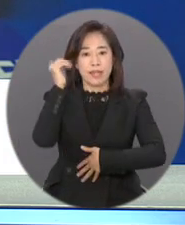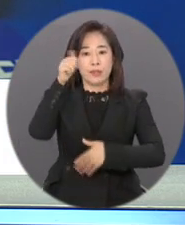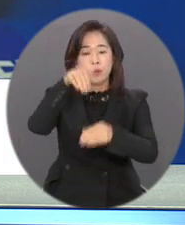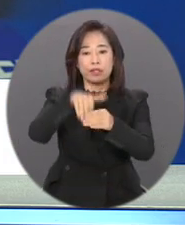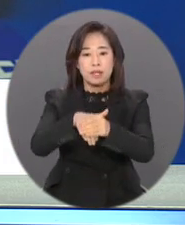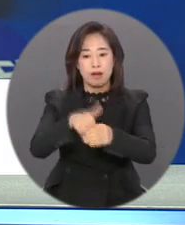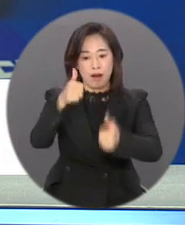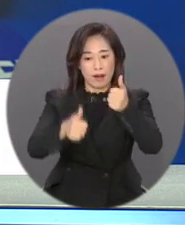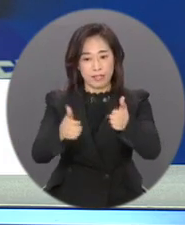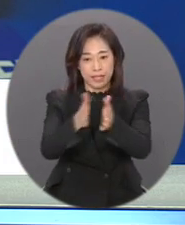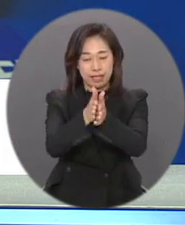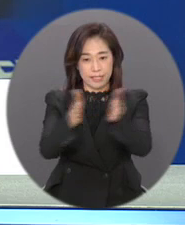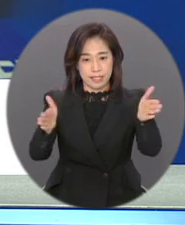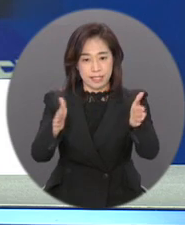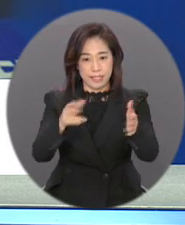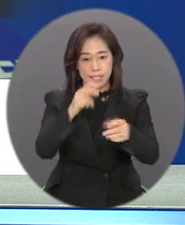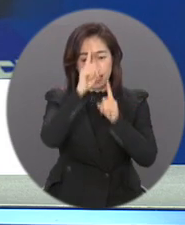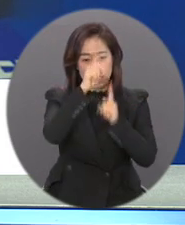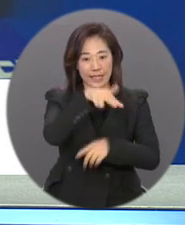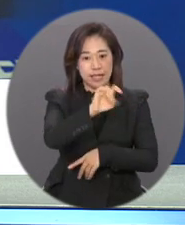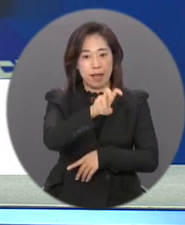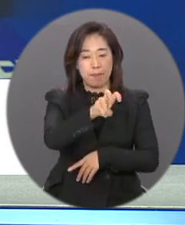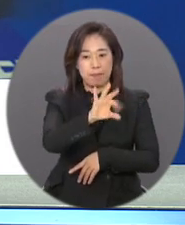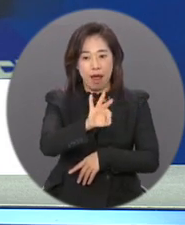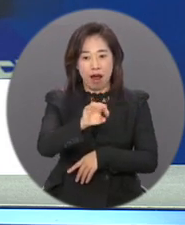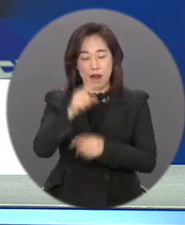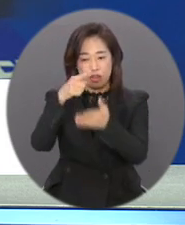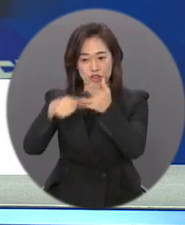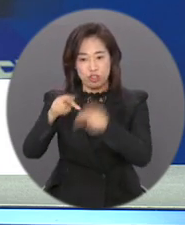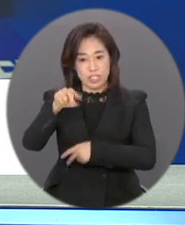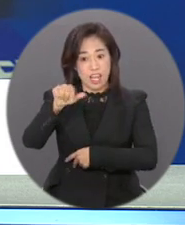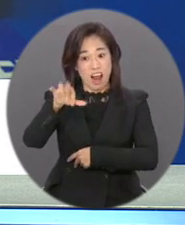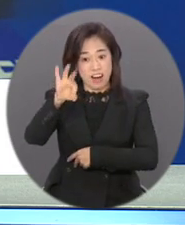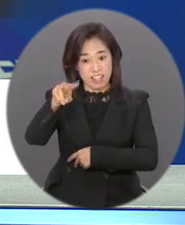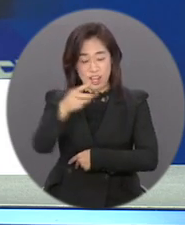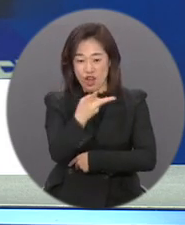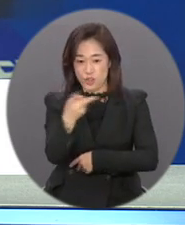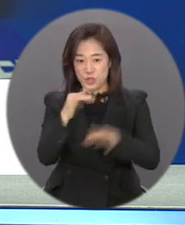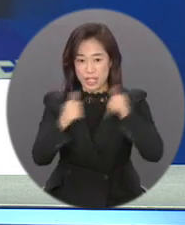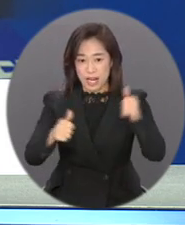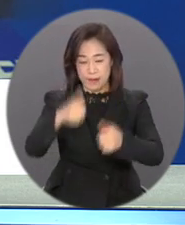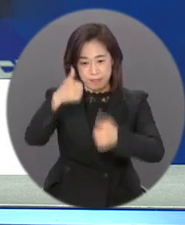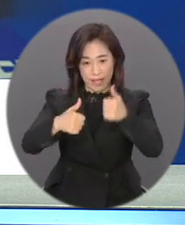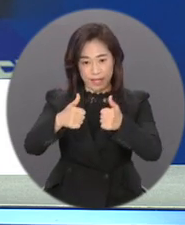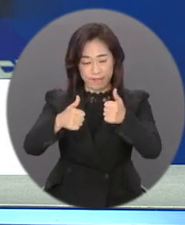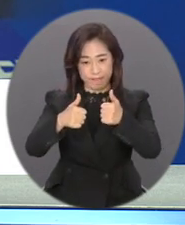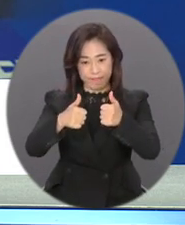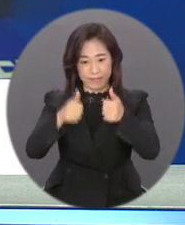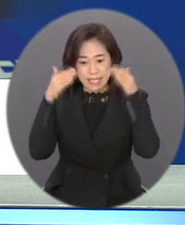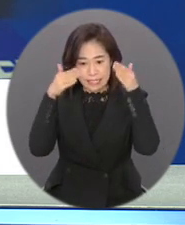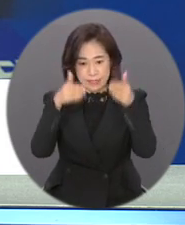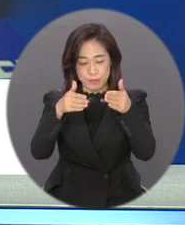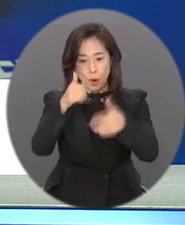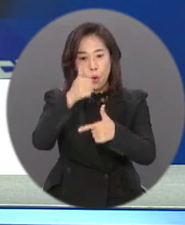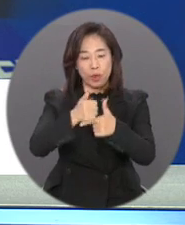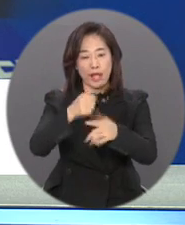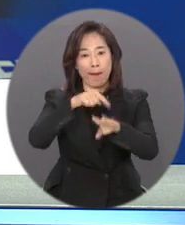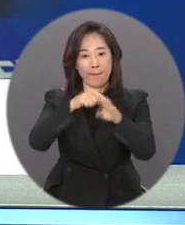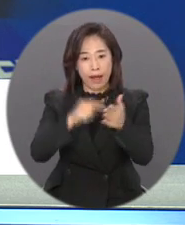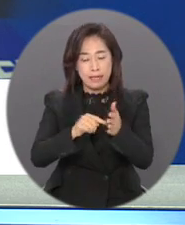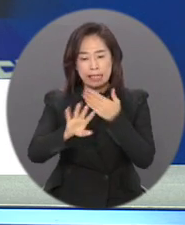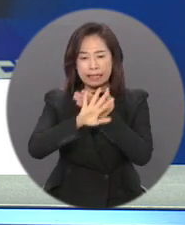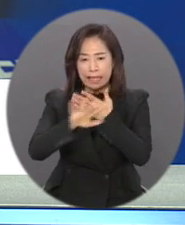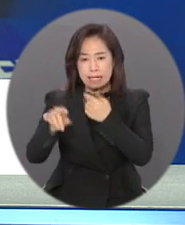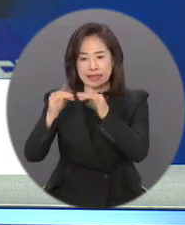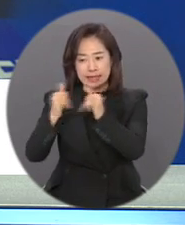레이스가 시작됐습니다. 이재명과 윤석열의 양자 대결이 유력한 가운데 호남 민심과 군소